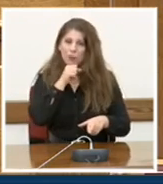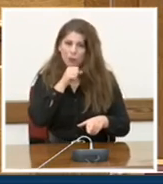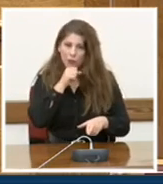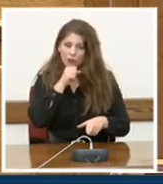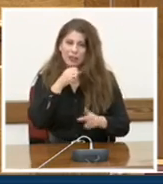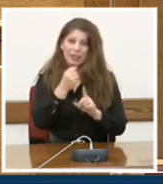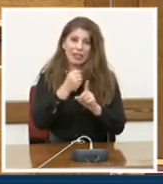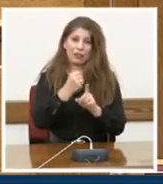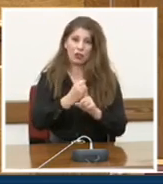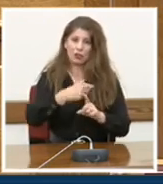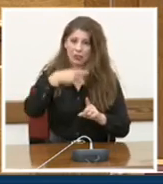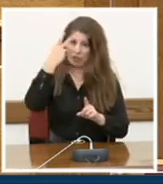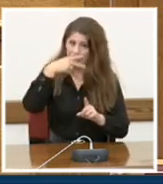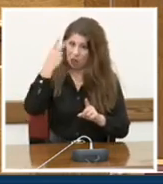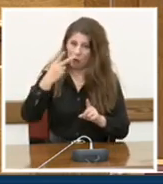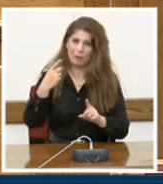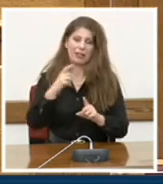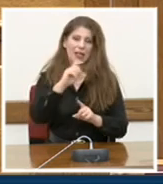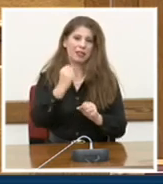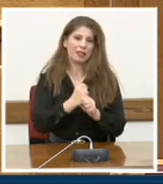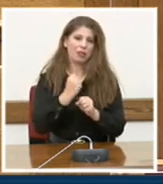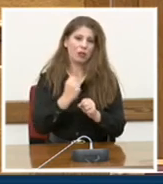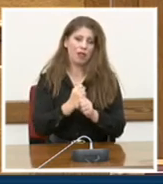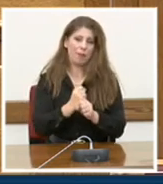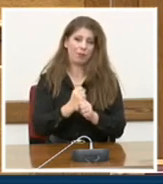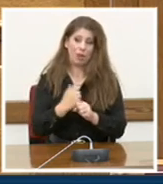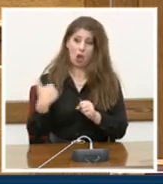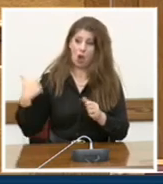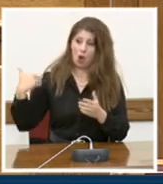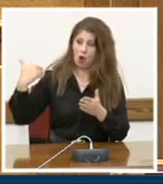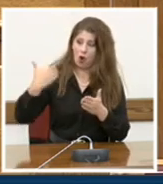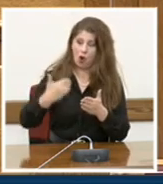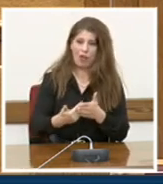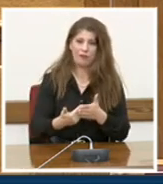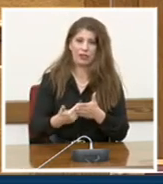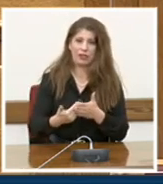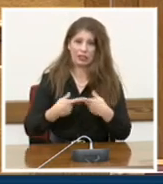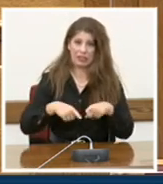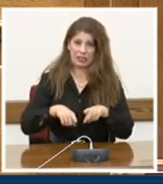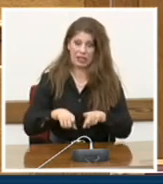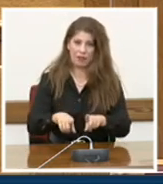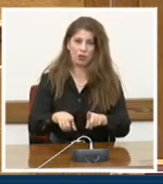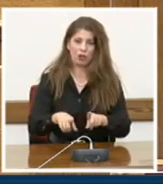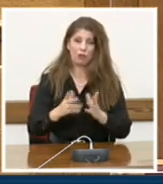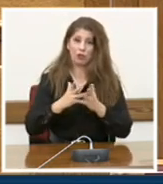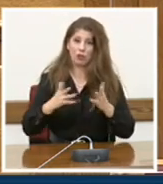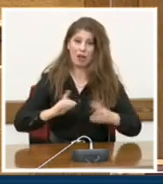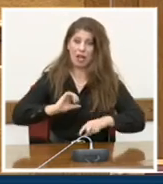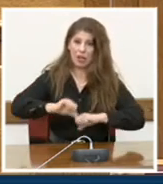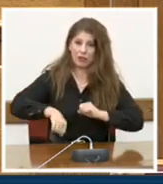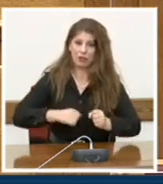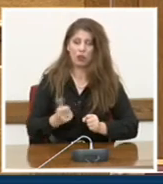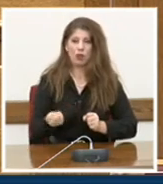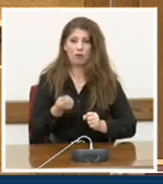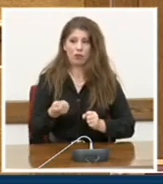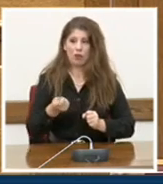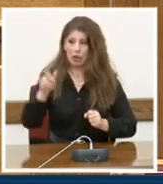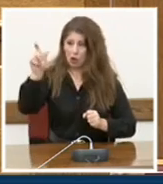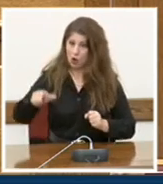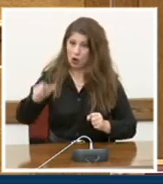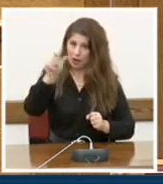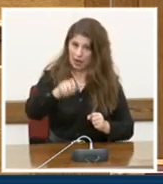τα δικαιώματά τους στη δουλειά. Και όλα αυτά ταυτόχρονα με το μεγάλο αγώνα που κάνει ο κάθε νέος και η κάθε